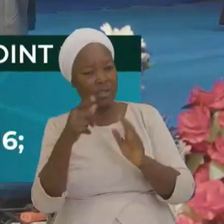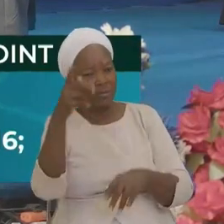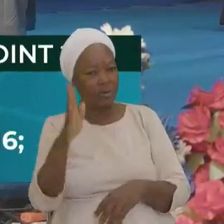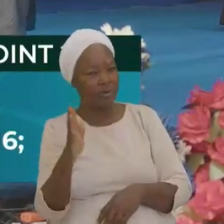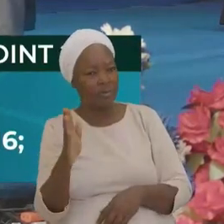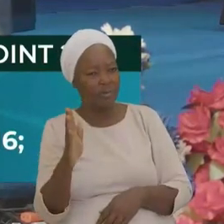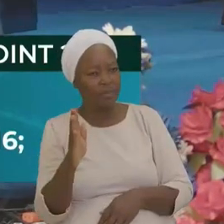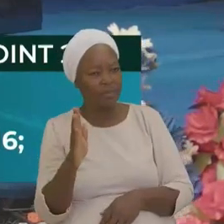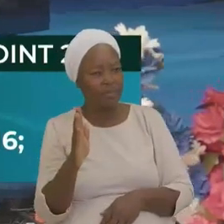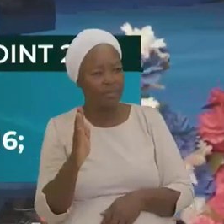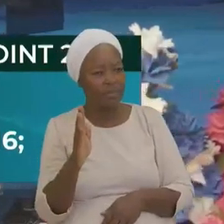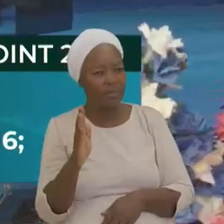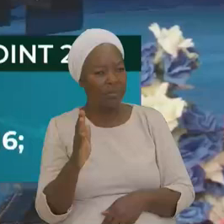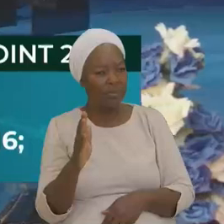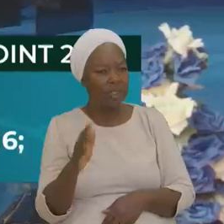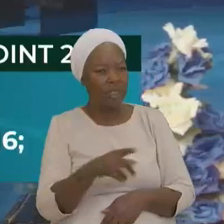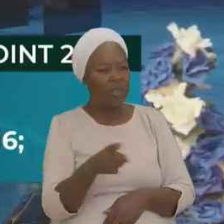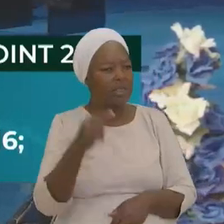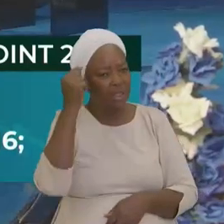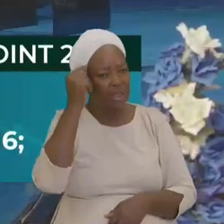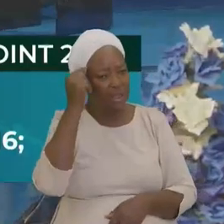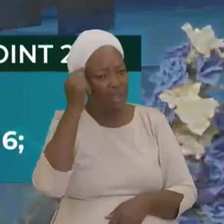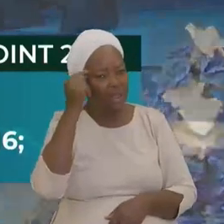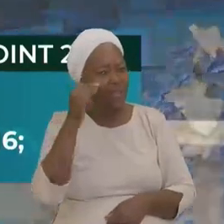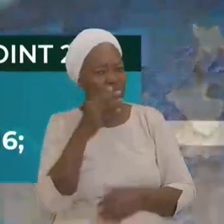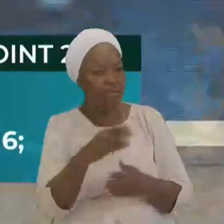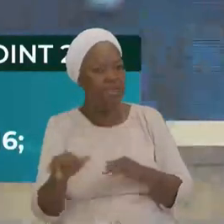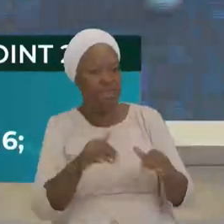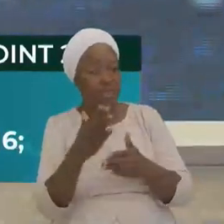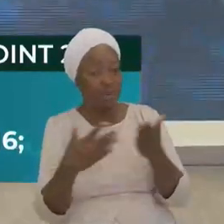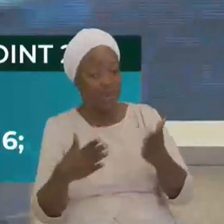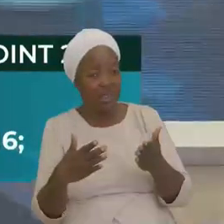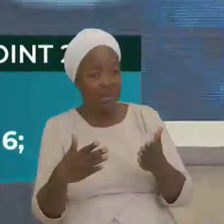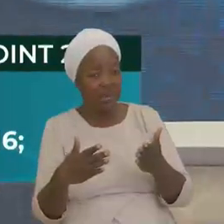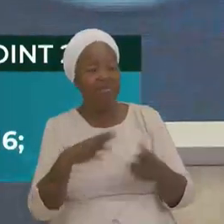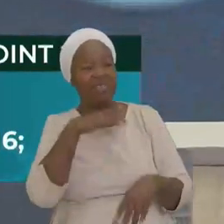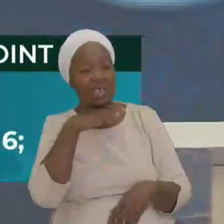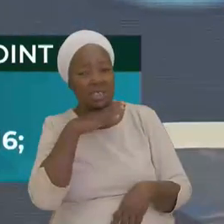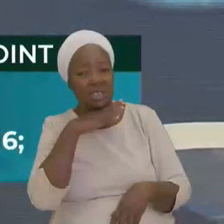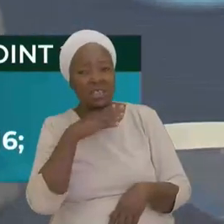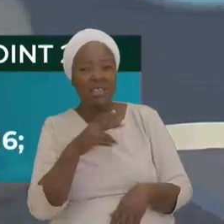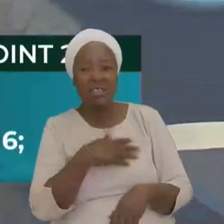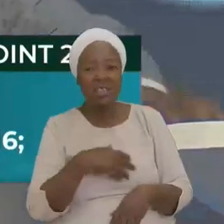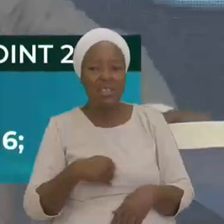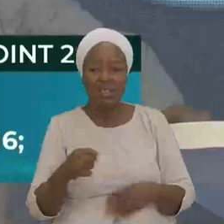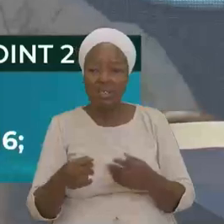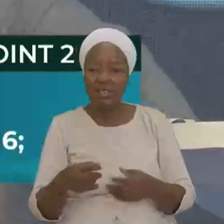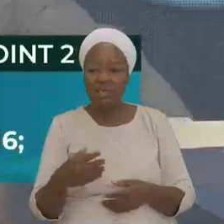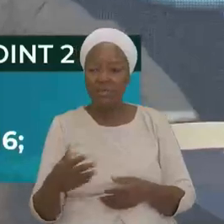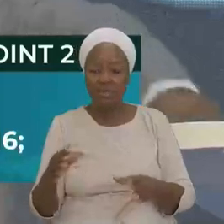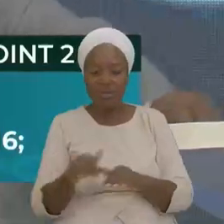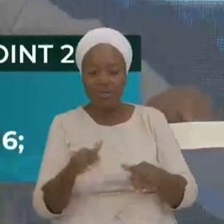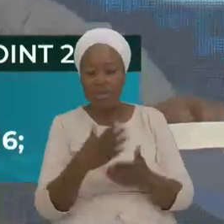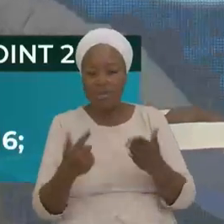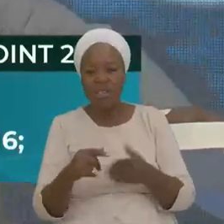Plusieurs ne sont pas conscients de la présence de Dieu à leur côté. Ils pensent à certaines choses